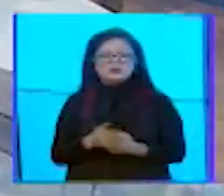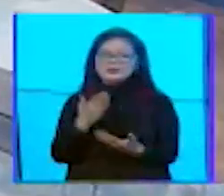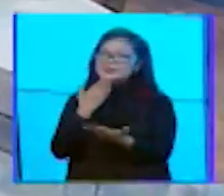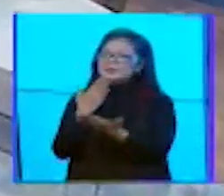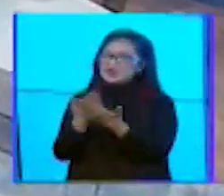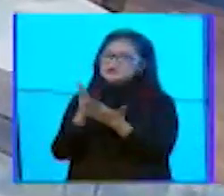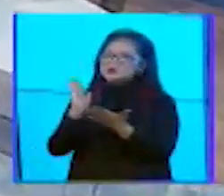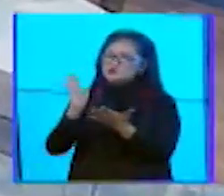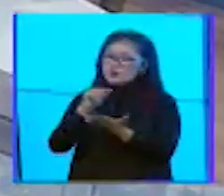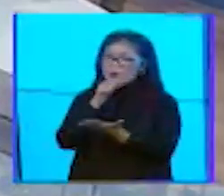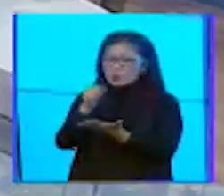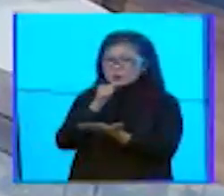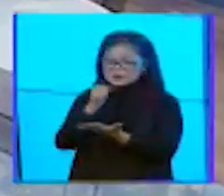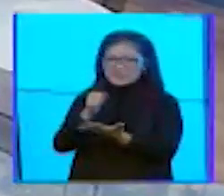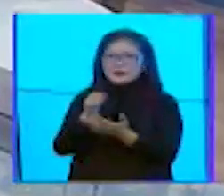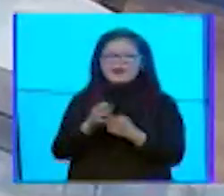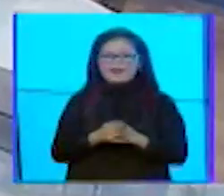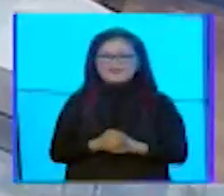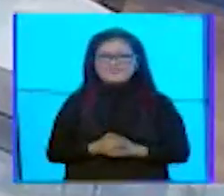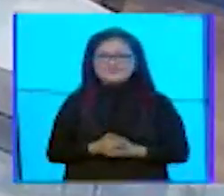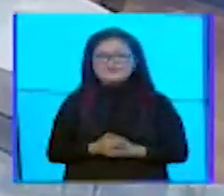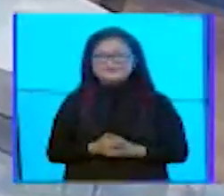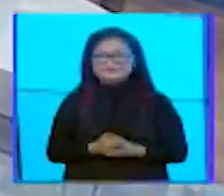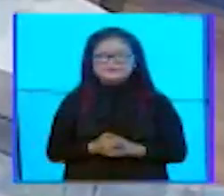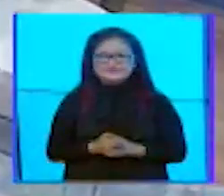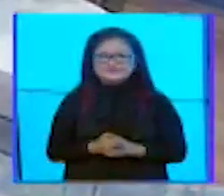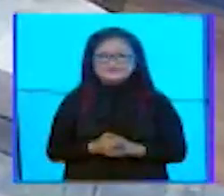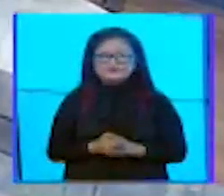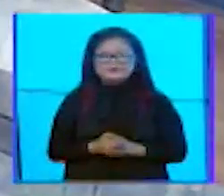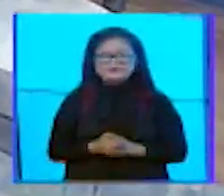salam sehat sekali lagi dari tim kami untuk Bapak sekeluarga. Terima kasih, salam sehat selalu.